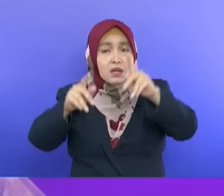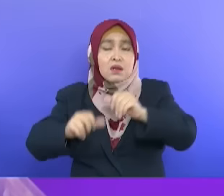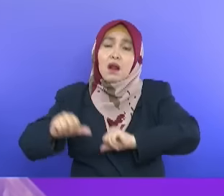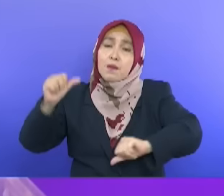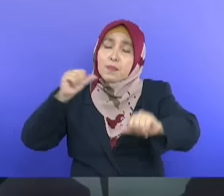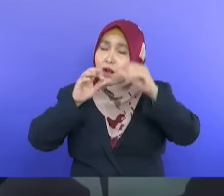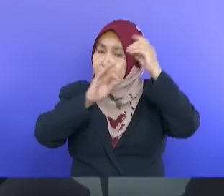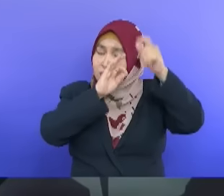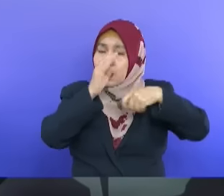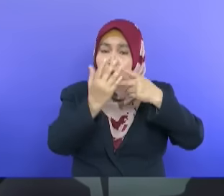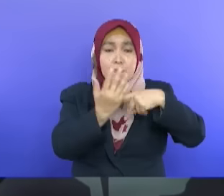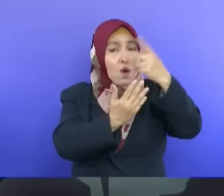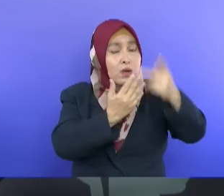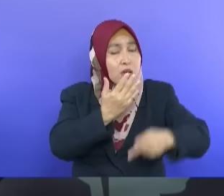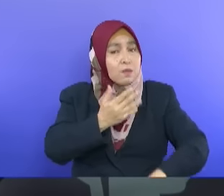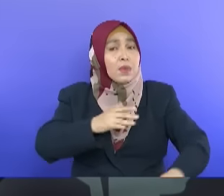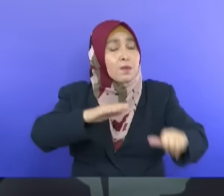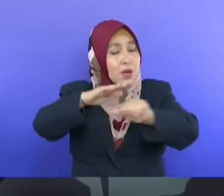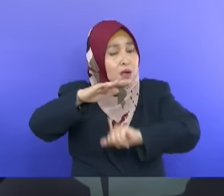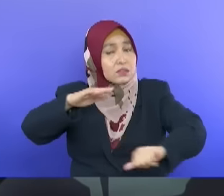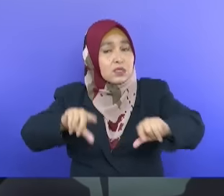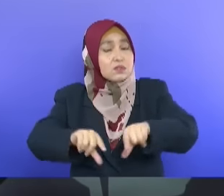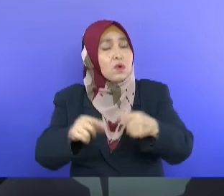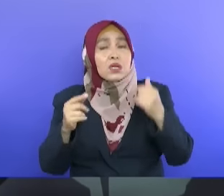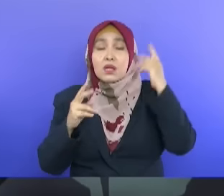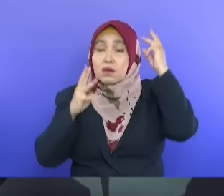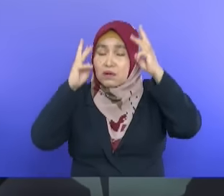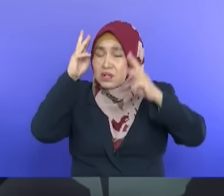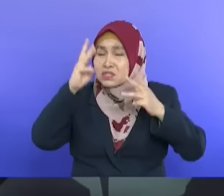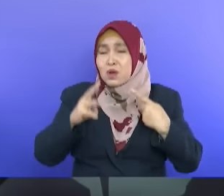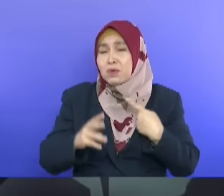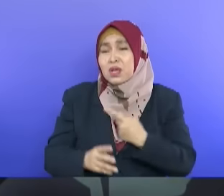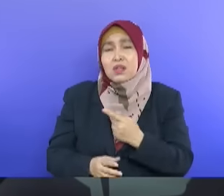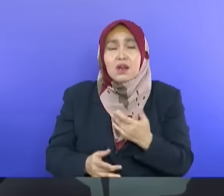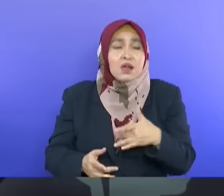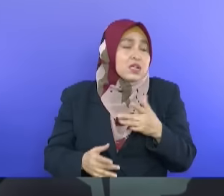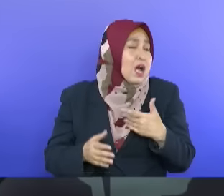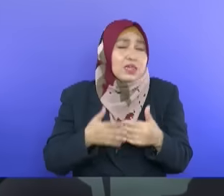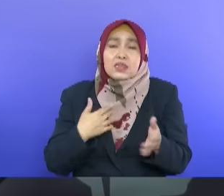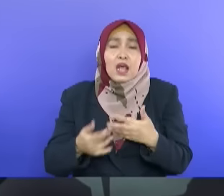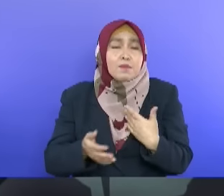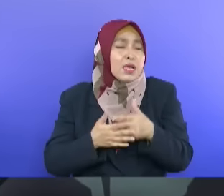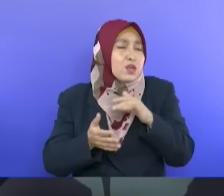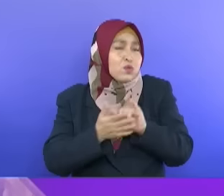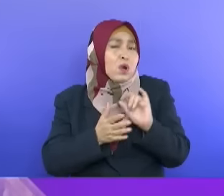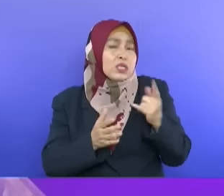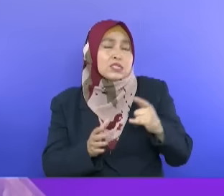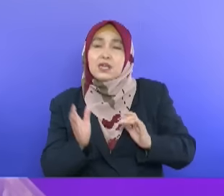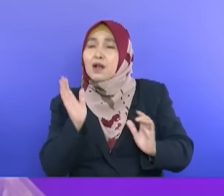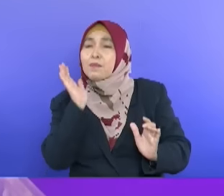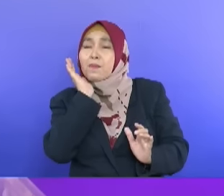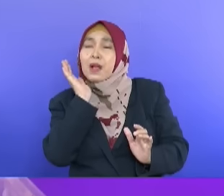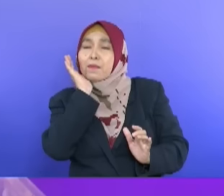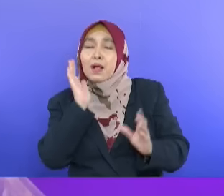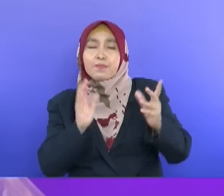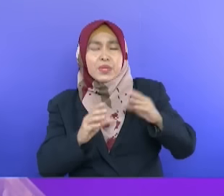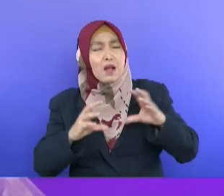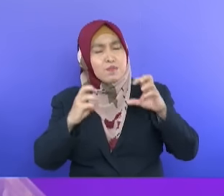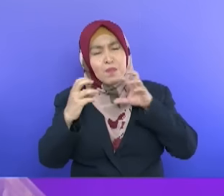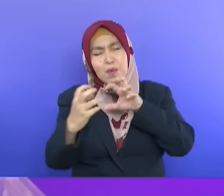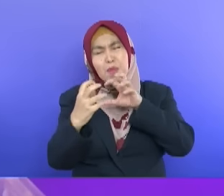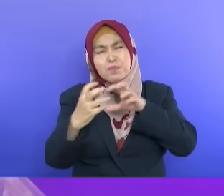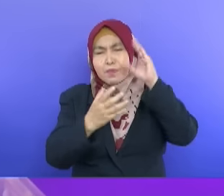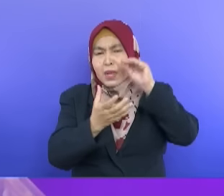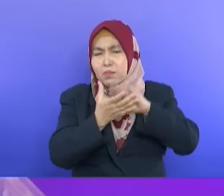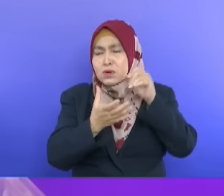film program yang berkeraskan pada Quran khawatir kita adalah semacam apalah yaitu hanya borak-borak suami istri bergaduh hapus